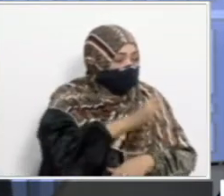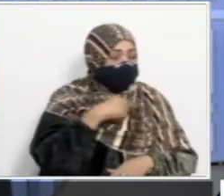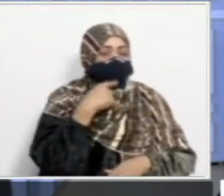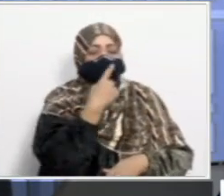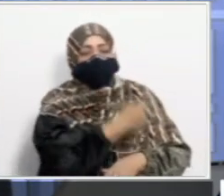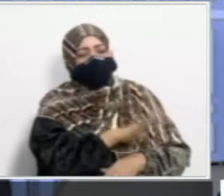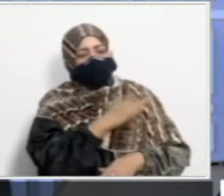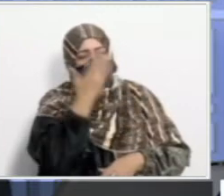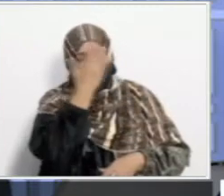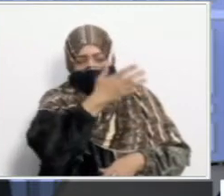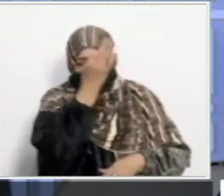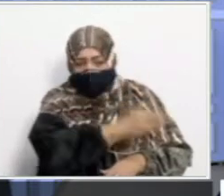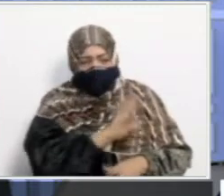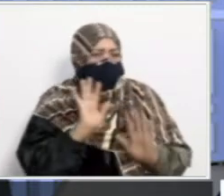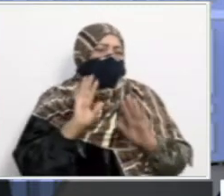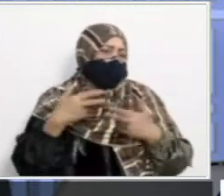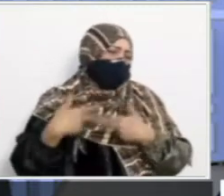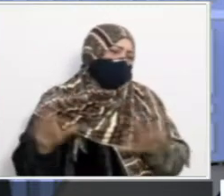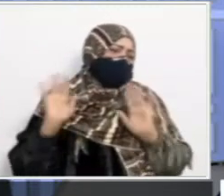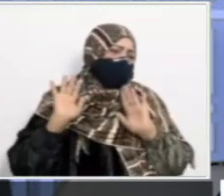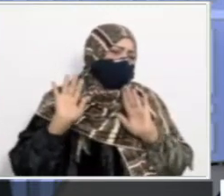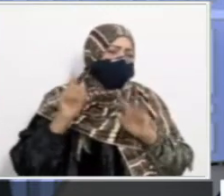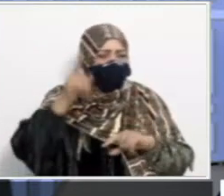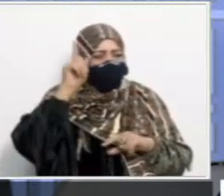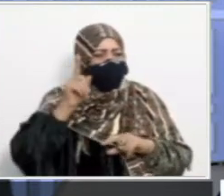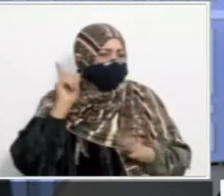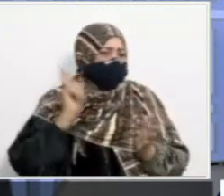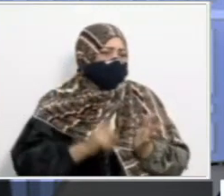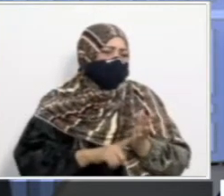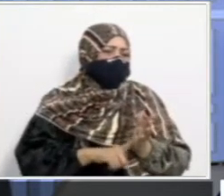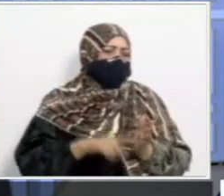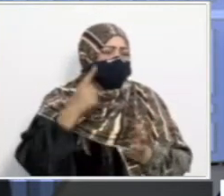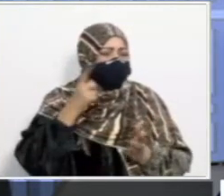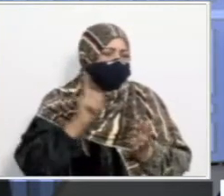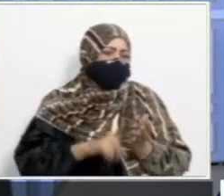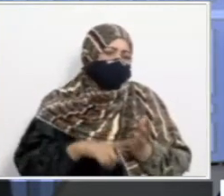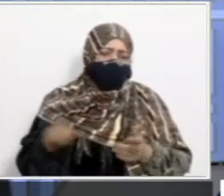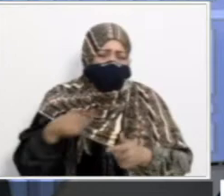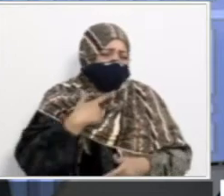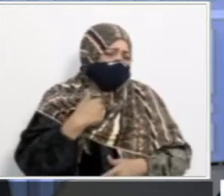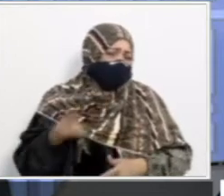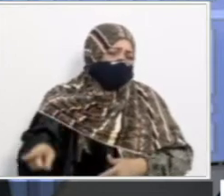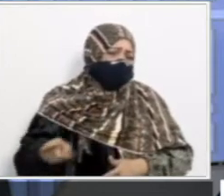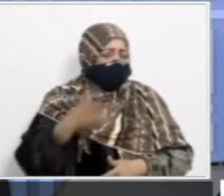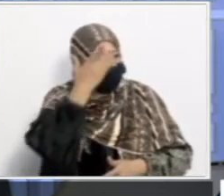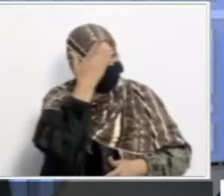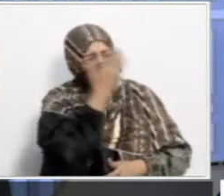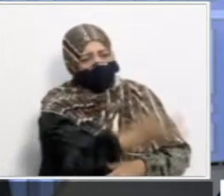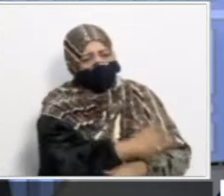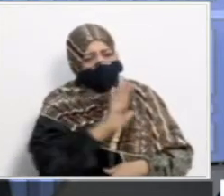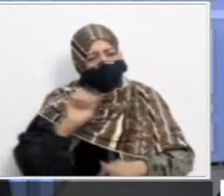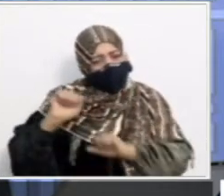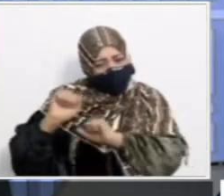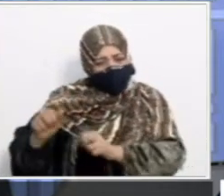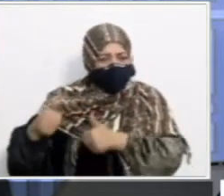لا يجب عليك، وإذا أردت أن تكرمه فهو تفضل منك ويعني معروف،